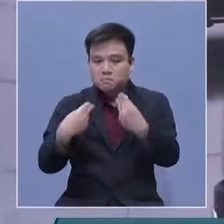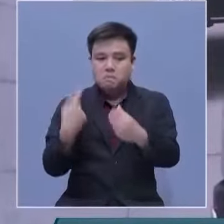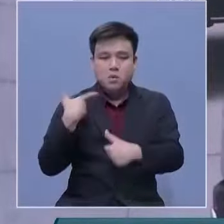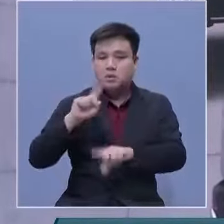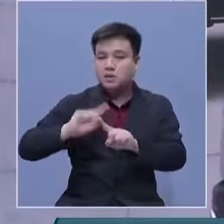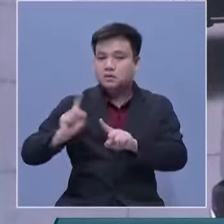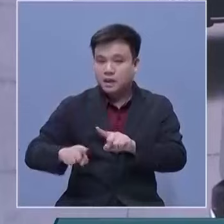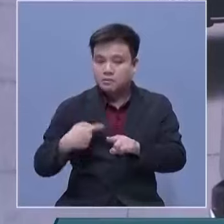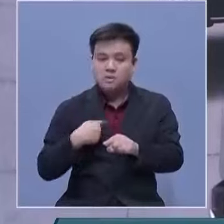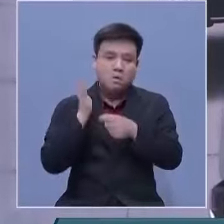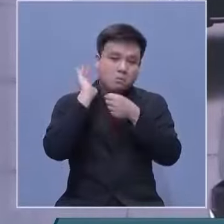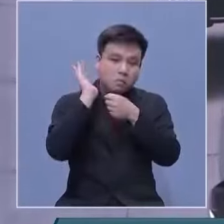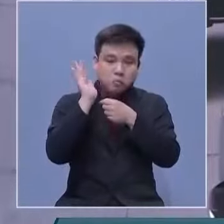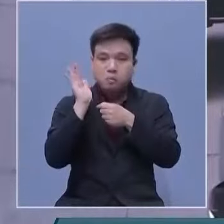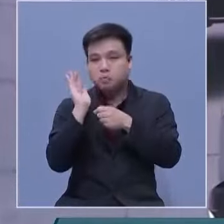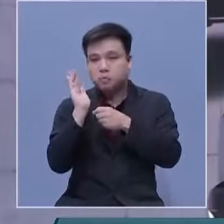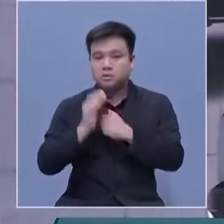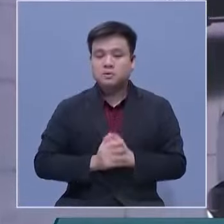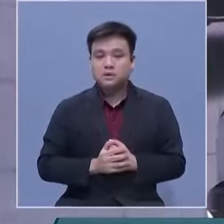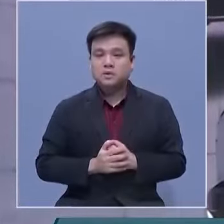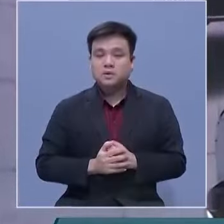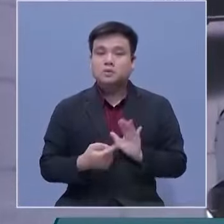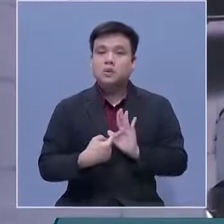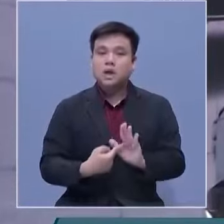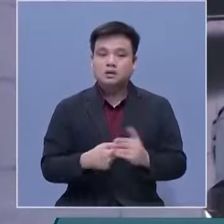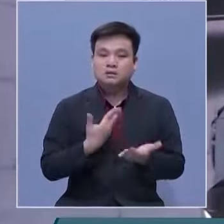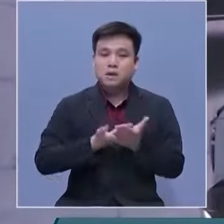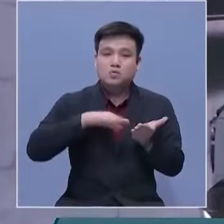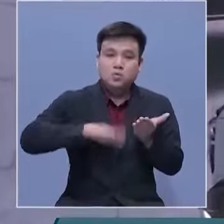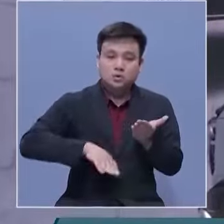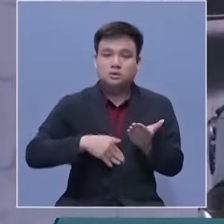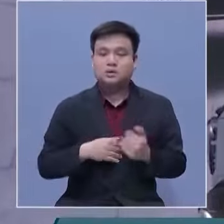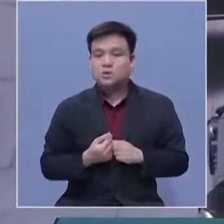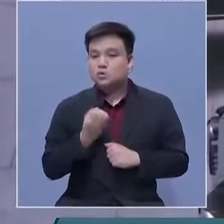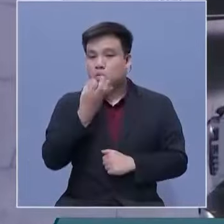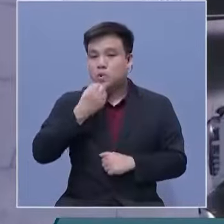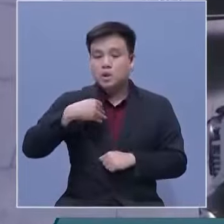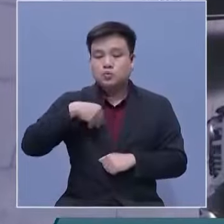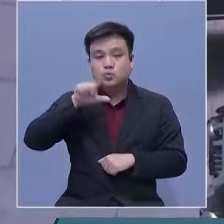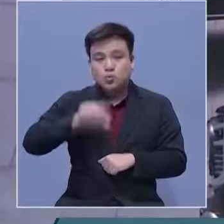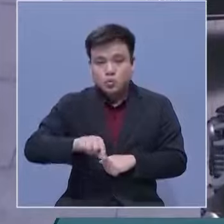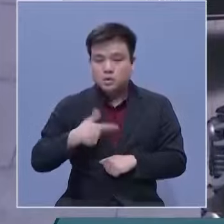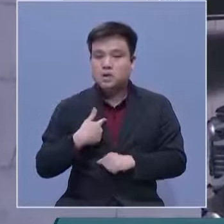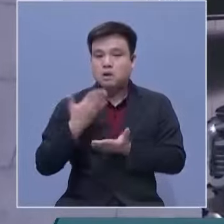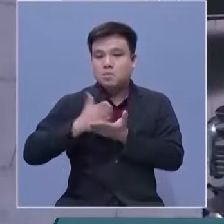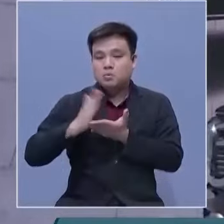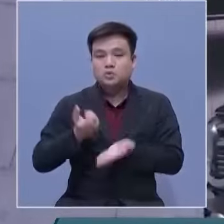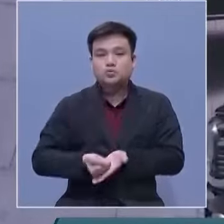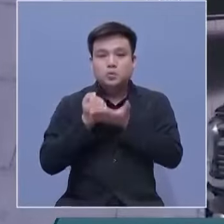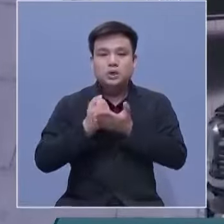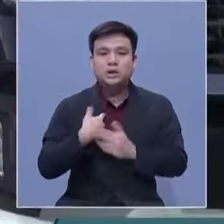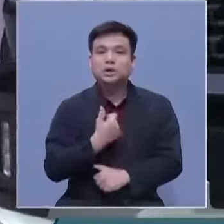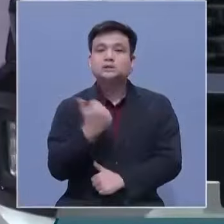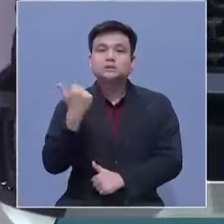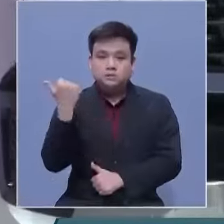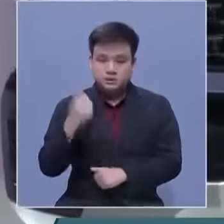รถจักรยานยนต์ของรถยนต์หลากหลายรุ่นนะคะไม่ว่าจะเป็นส่วนลดเงินสดดอกเบี้ยพิเศษข้อเสนอช่วยผ่อนและโปรโมชั่นอื่นๆค่ะภายใ